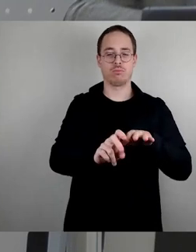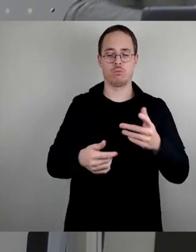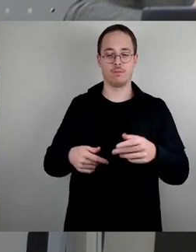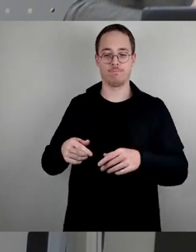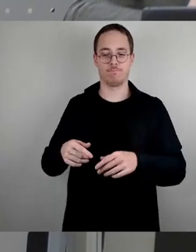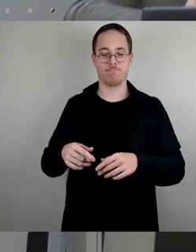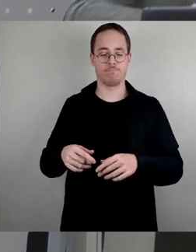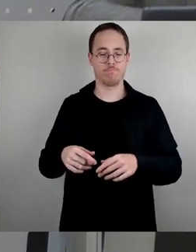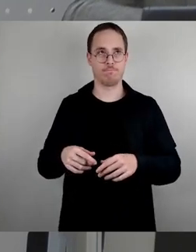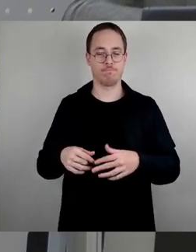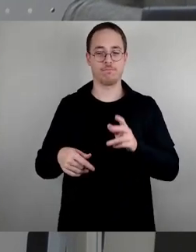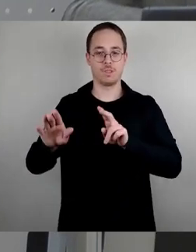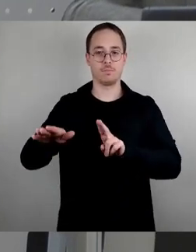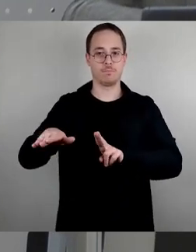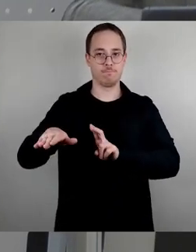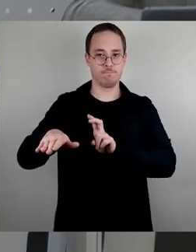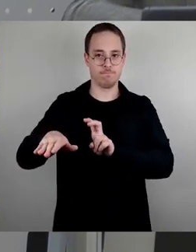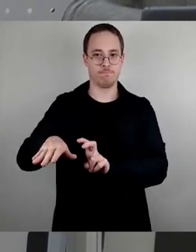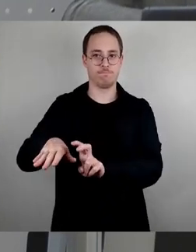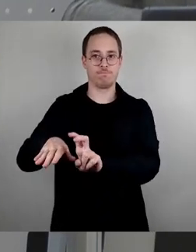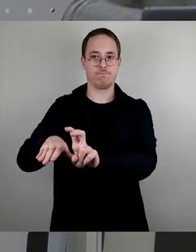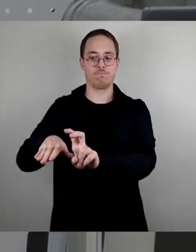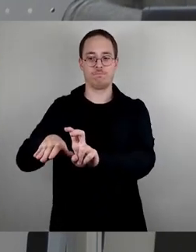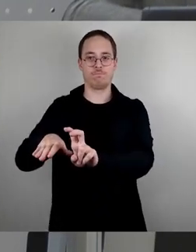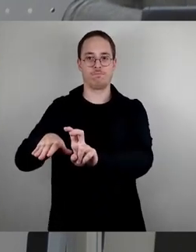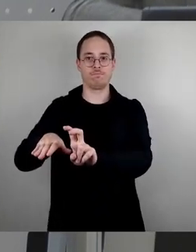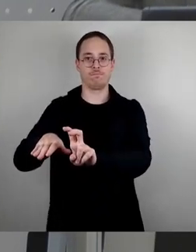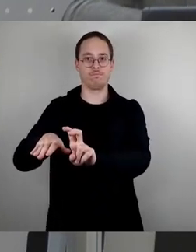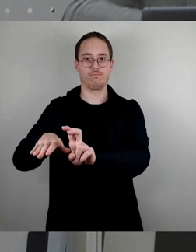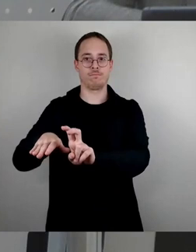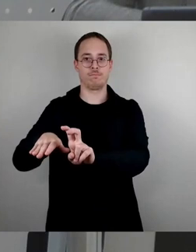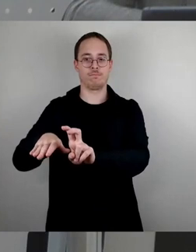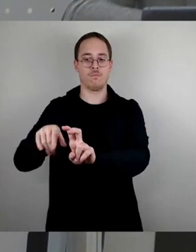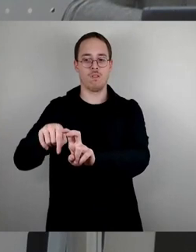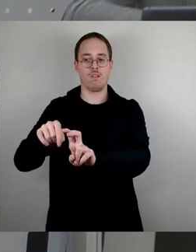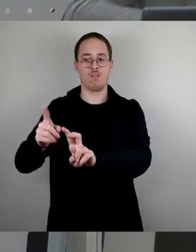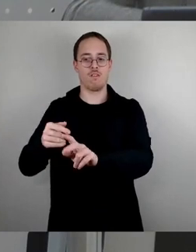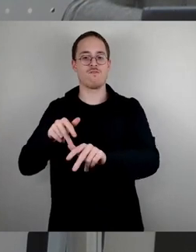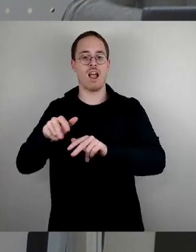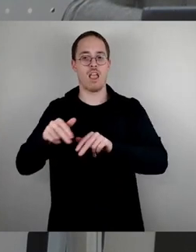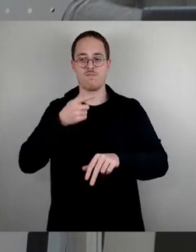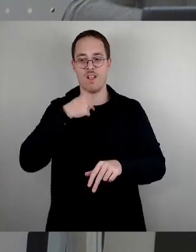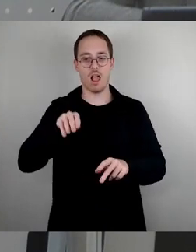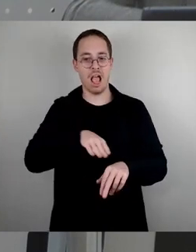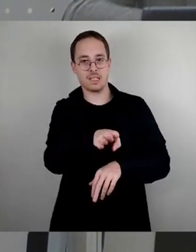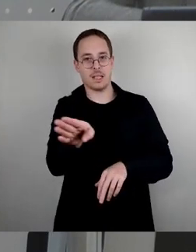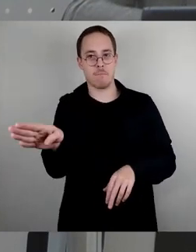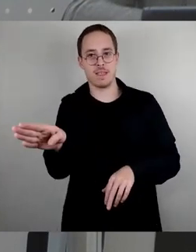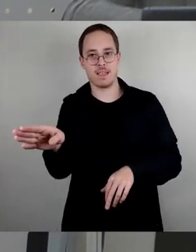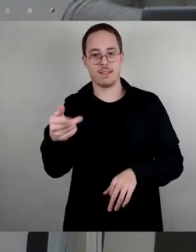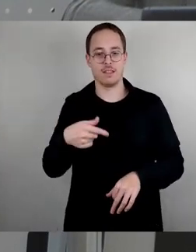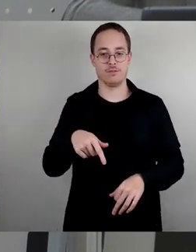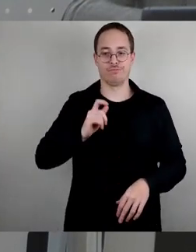nicht durch den Verkehr, der dort rechts abbiegt oder rechts abbiegen will und dann möglicherweise an der Fußgängerampel dort steht oder so,